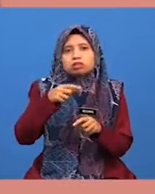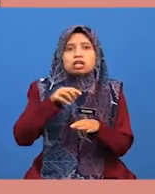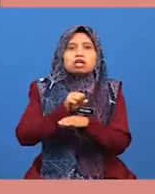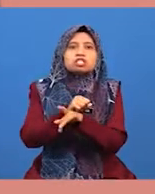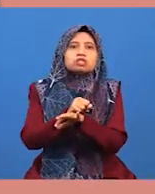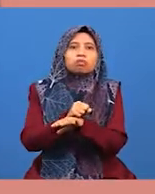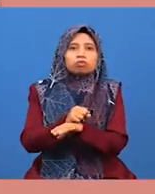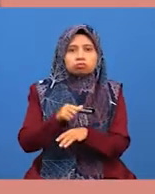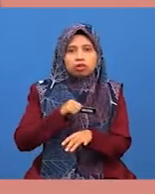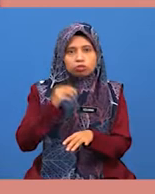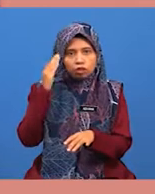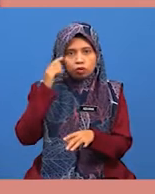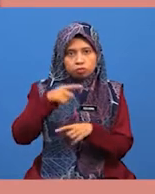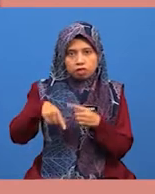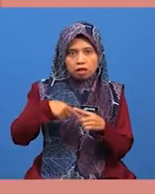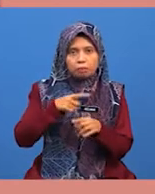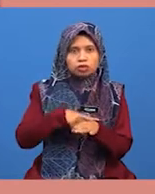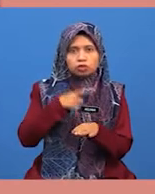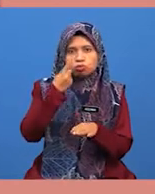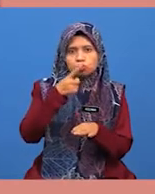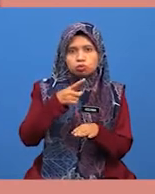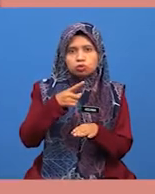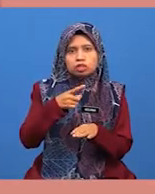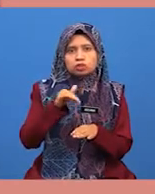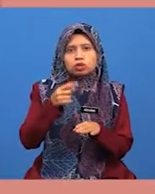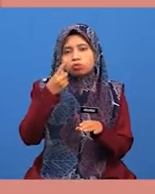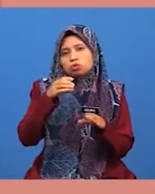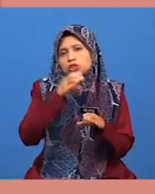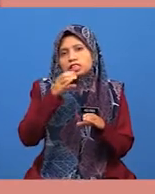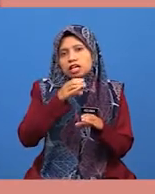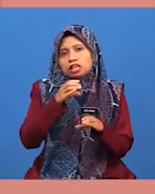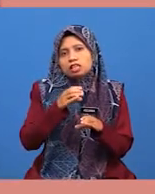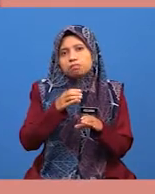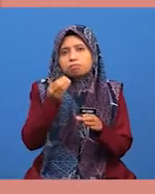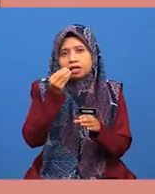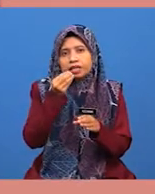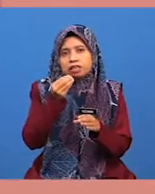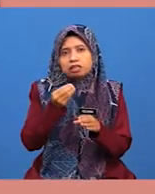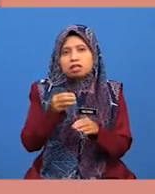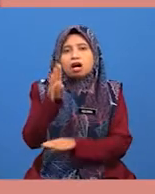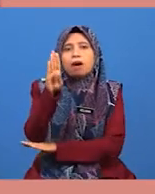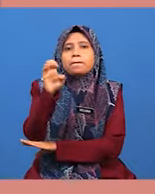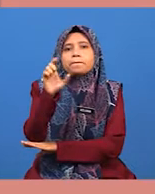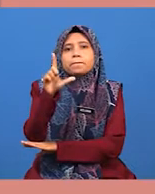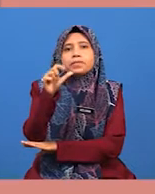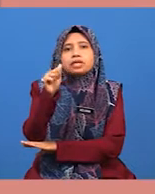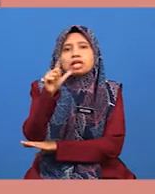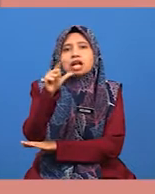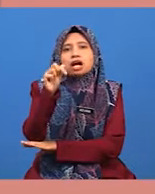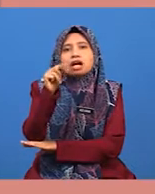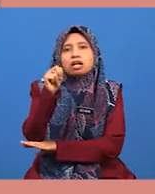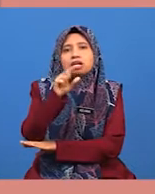tahu bila masa yang sesuai untuk mula mencari makanan." Belalang tidak